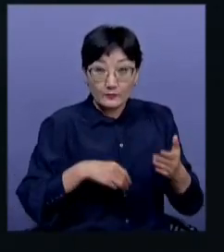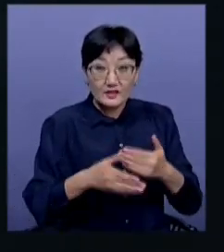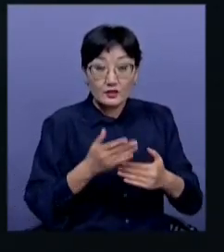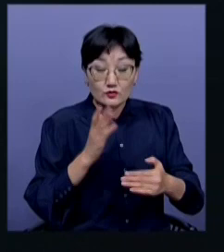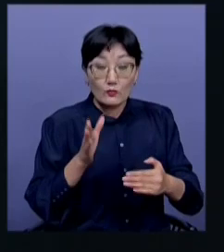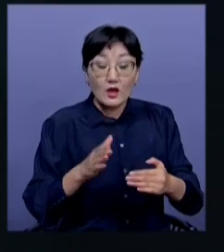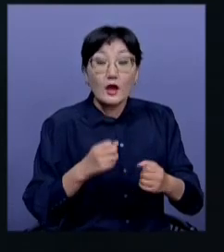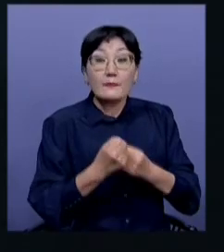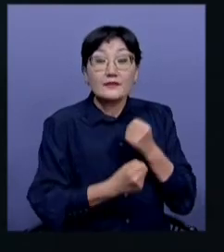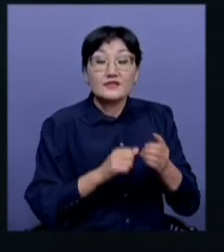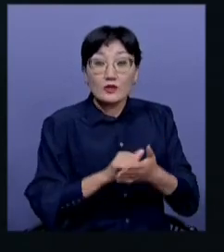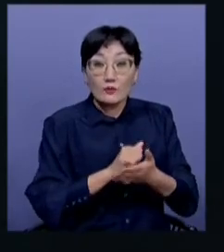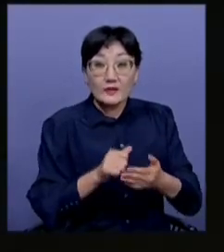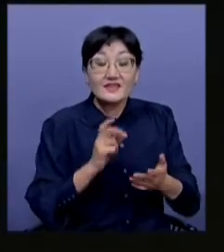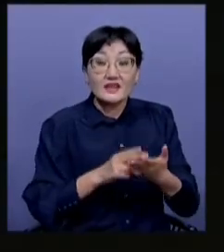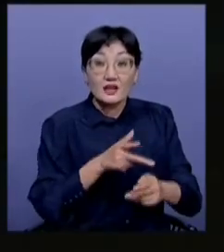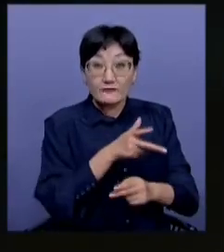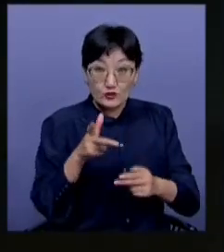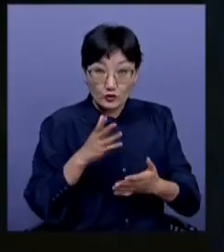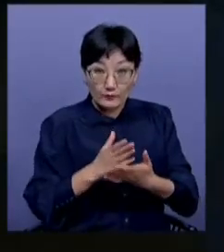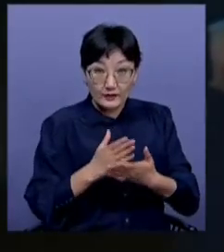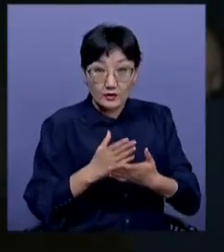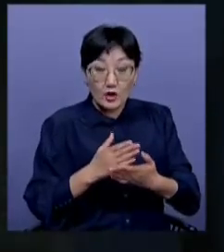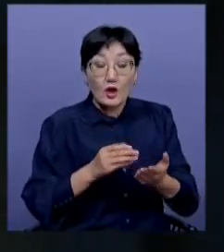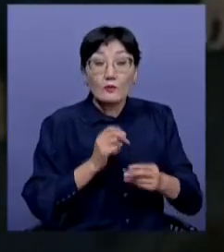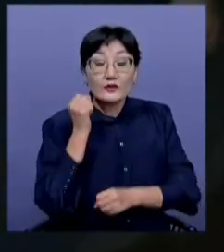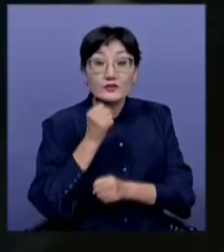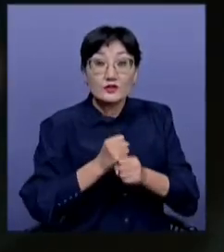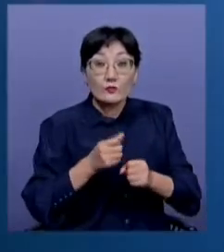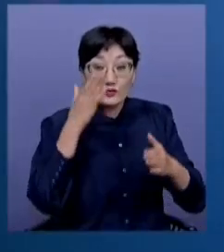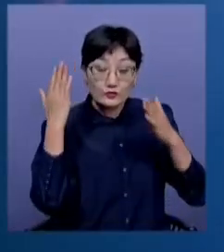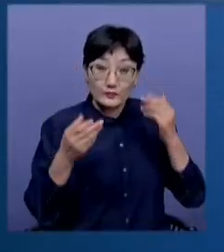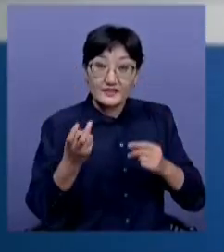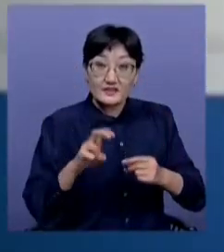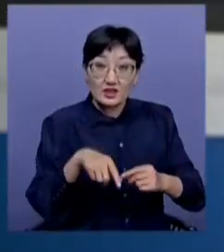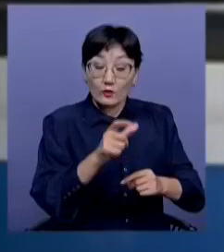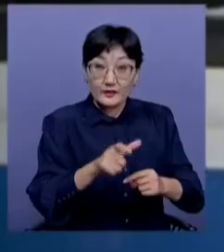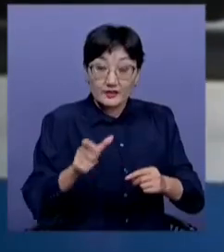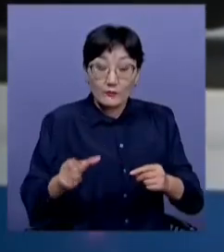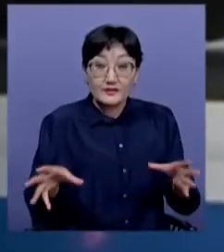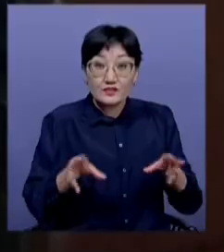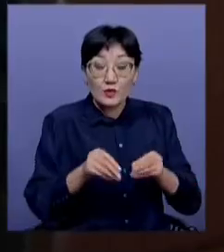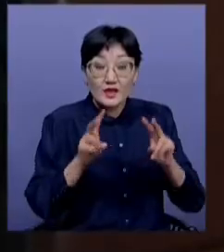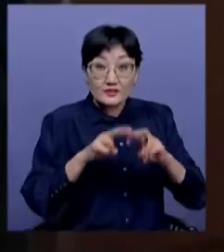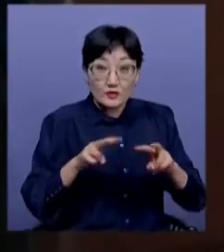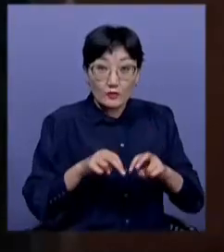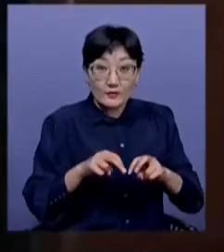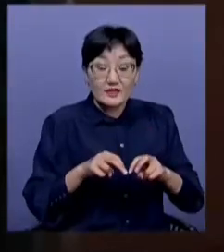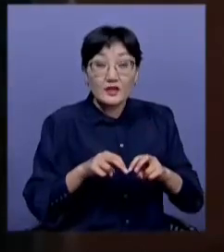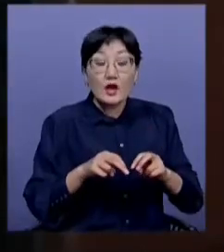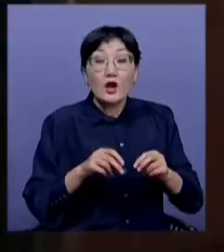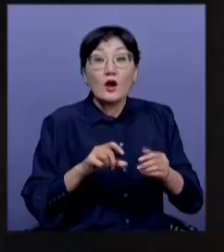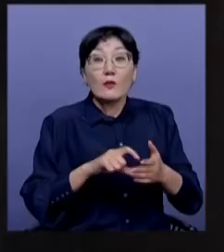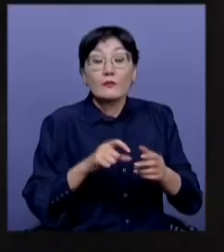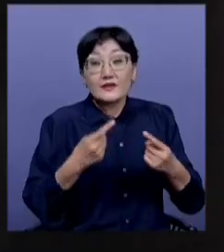Бізде материалдар, дәлел видеолар бар. Салон қызметкерлерін көңіл көтеруге келген клиенттермен қоса тексеріп, тергеу үшін бөлімге